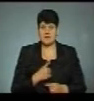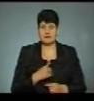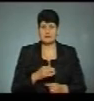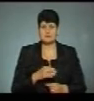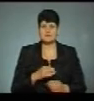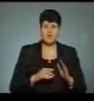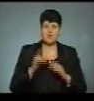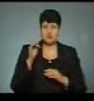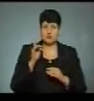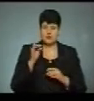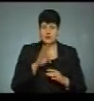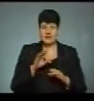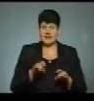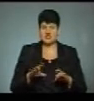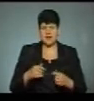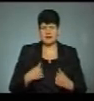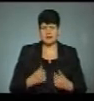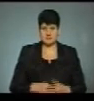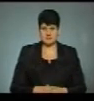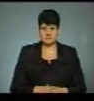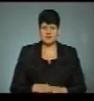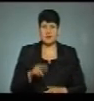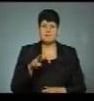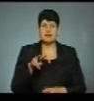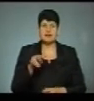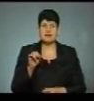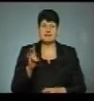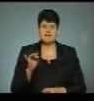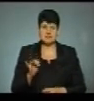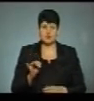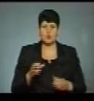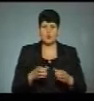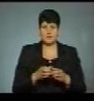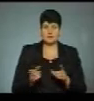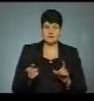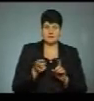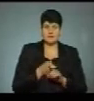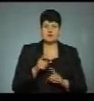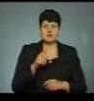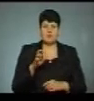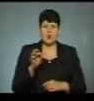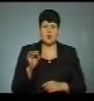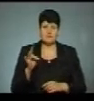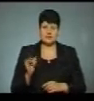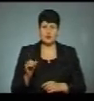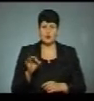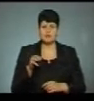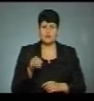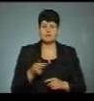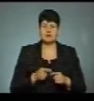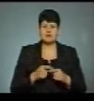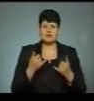щоб верху не рішали за нас. Млиновецьку громаду доєднають до Зборівської ОТГ. Про це сьогодні повідомив